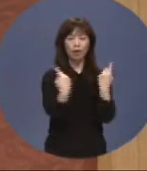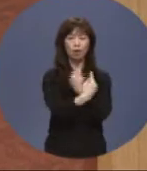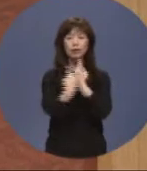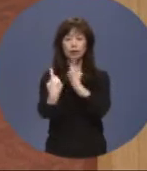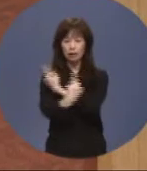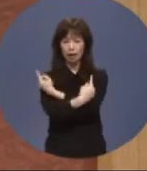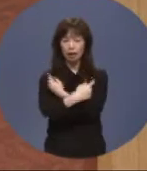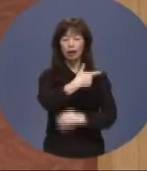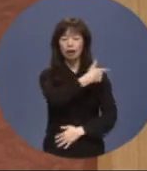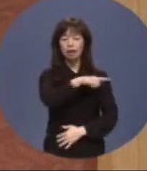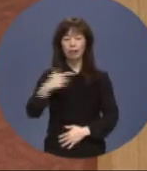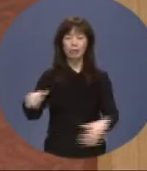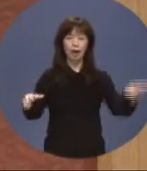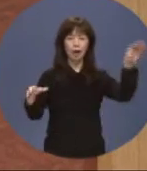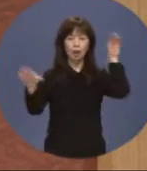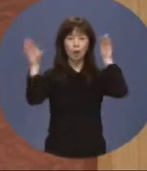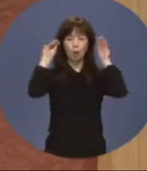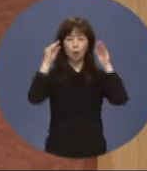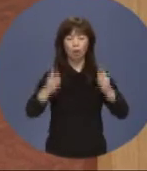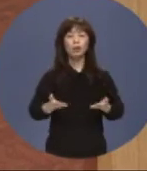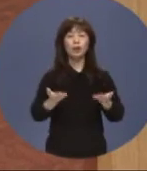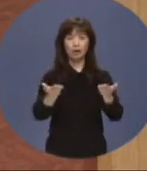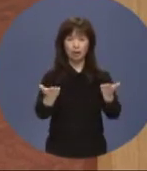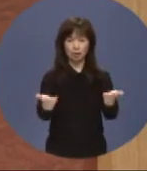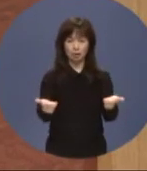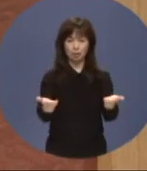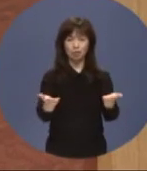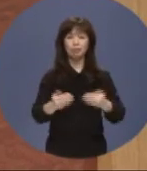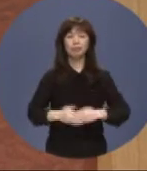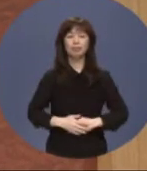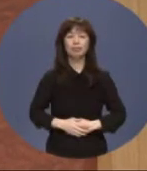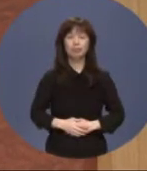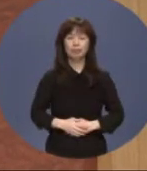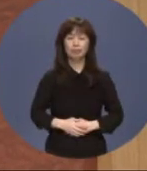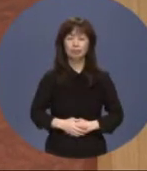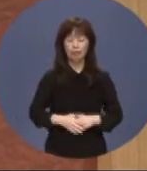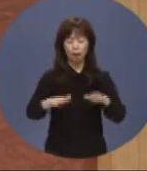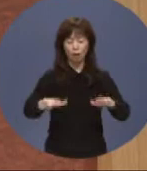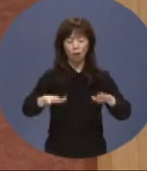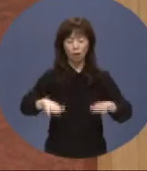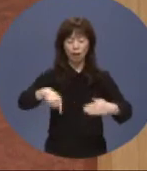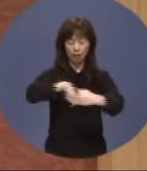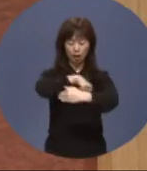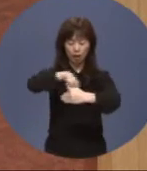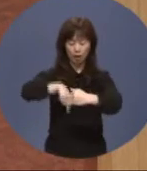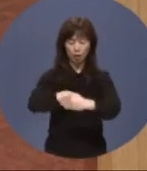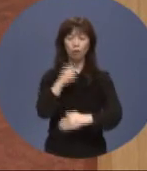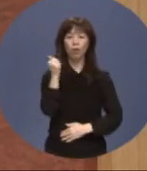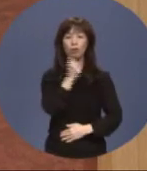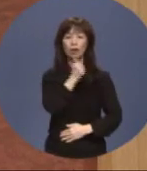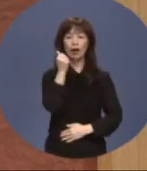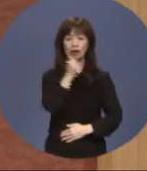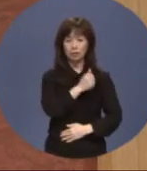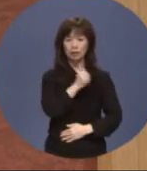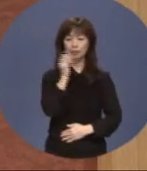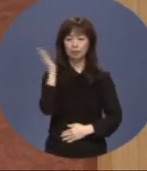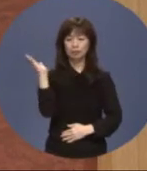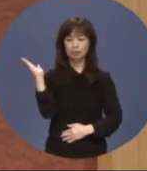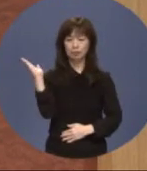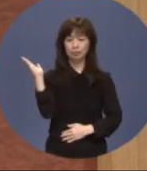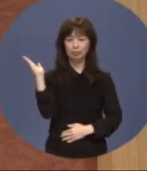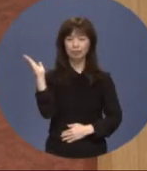新してさまざまな情報をお届けしています。それでは今回の内容をご紹介します